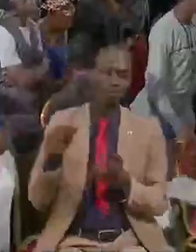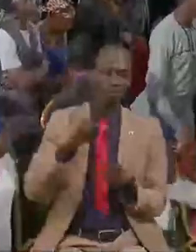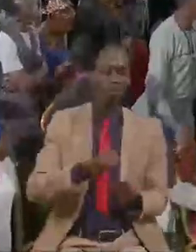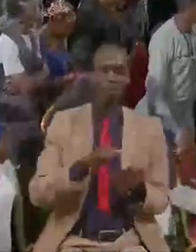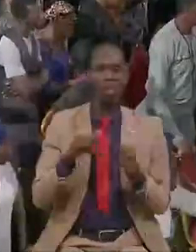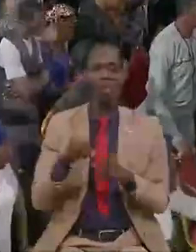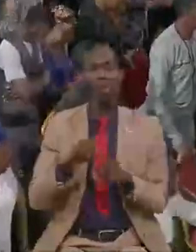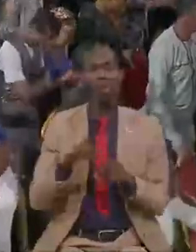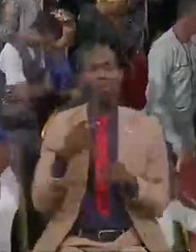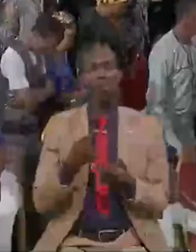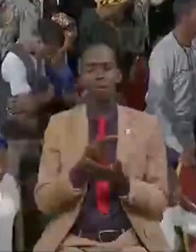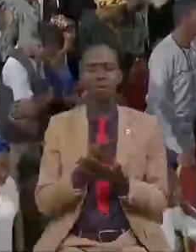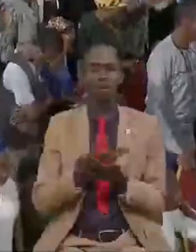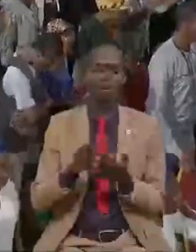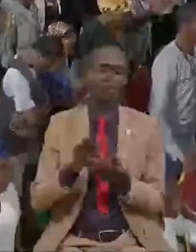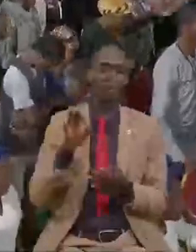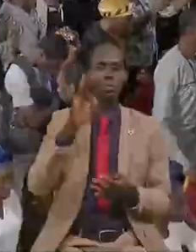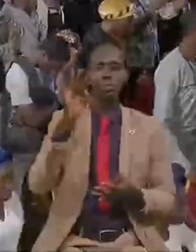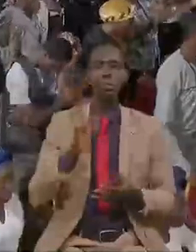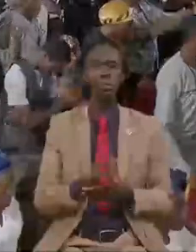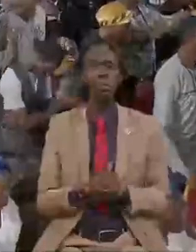immergé du Saint-Esprit.